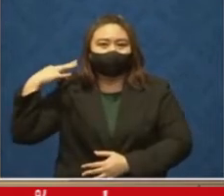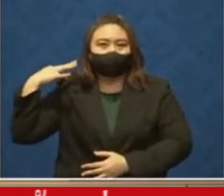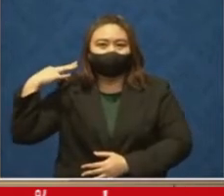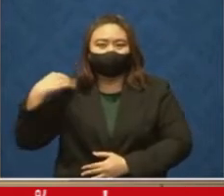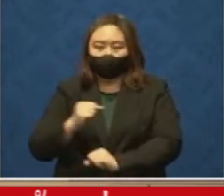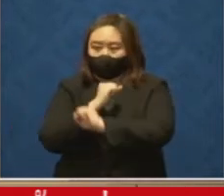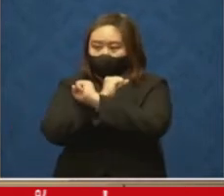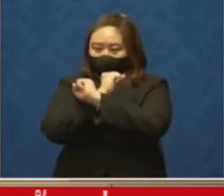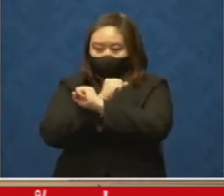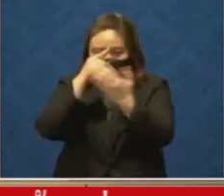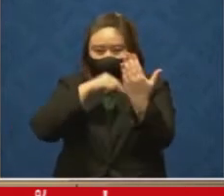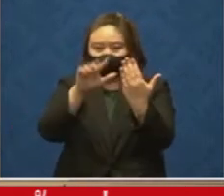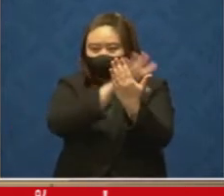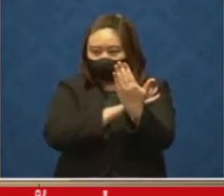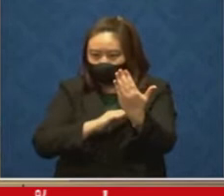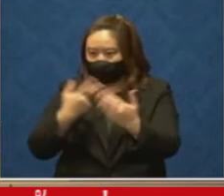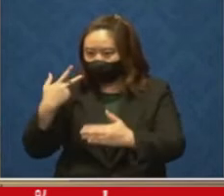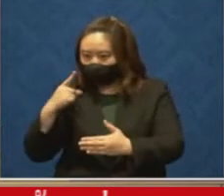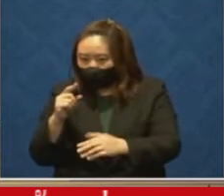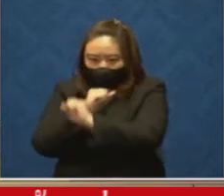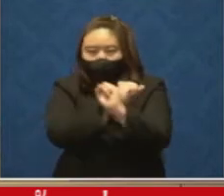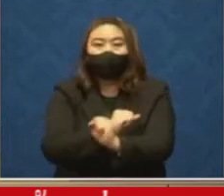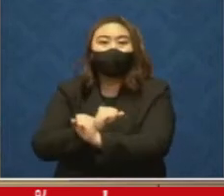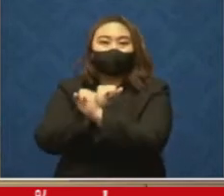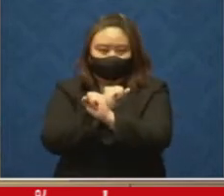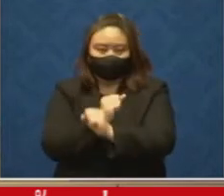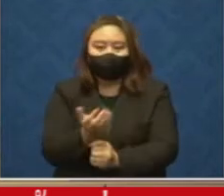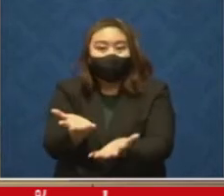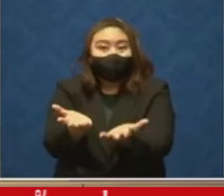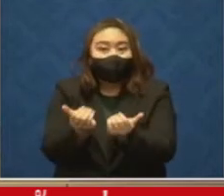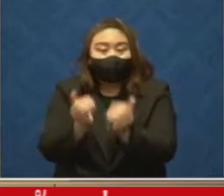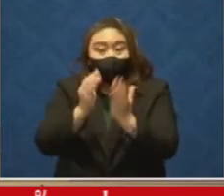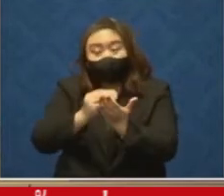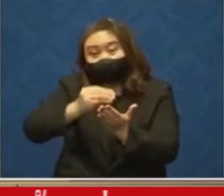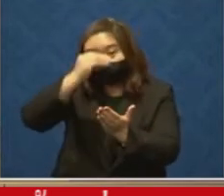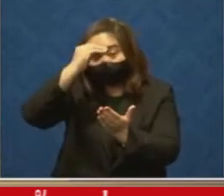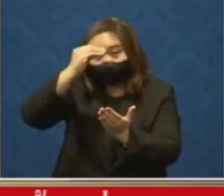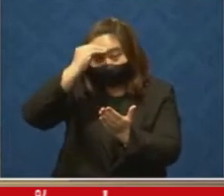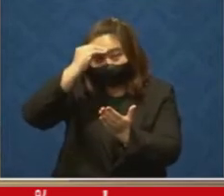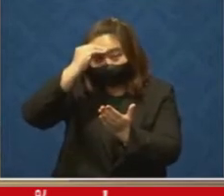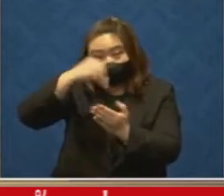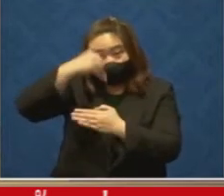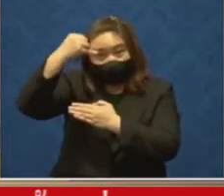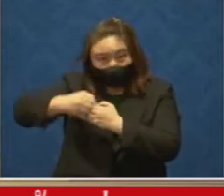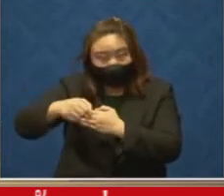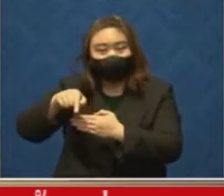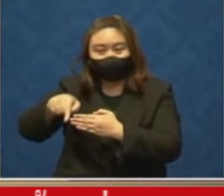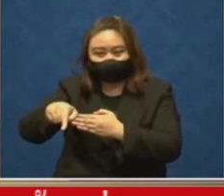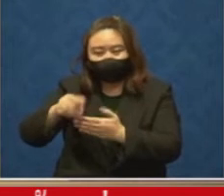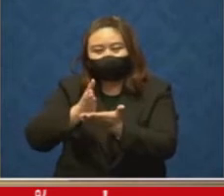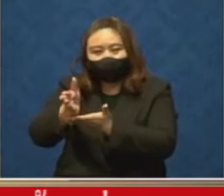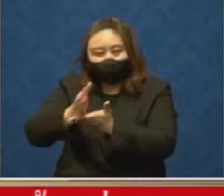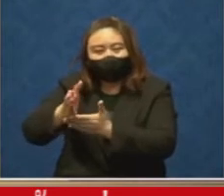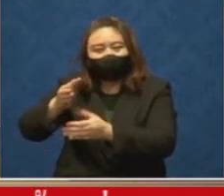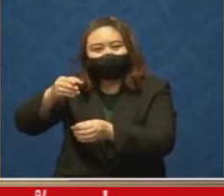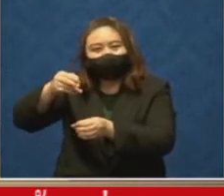มัคร to essentieันประโยชน์ของประเทศชาติครัโดยขอรับนักศึกษาที่จบจากปิโตเคมี